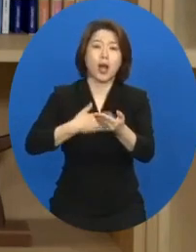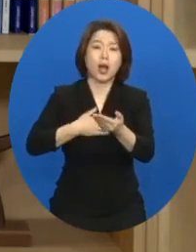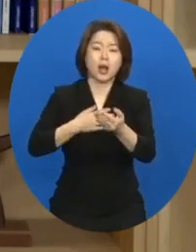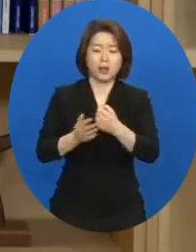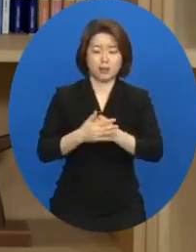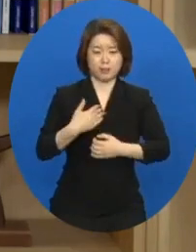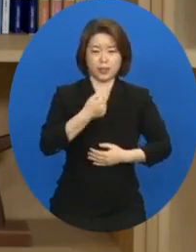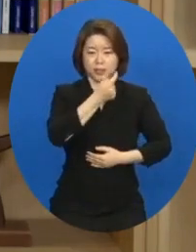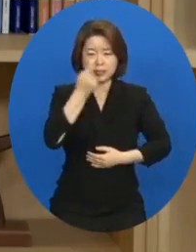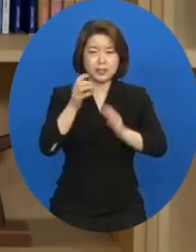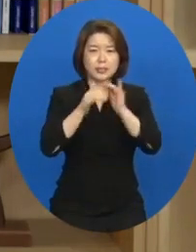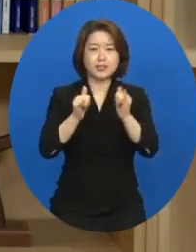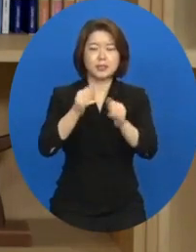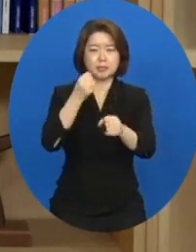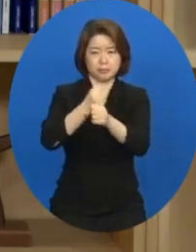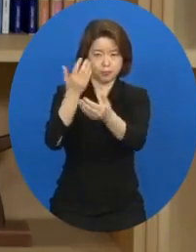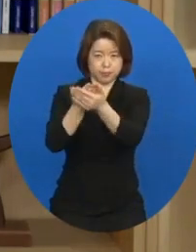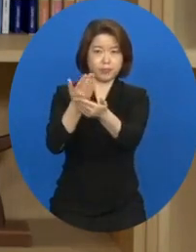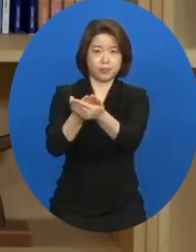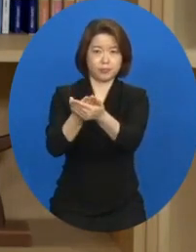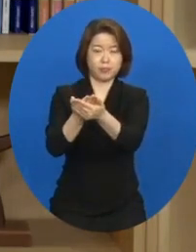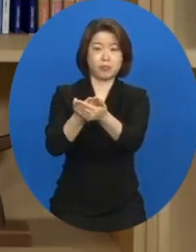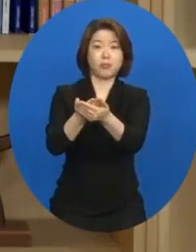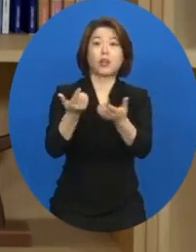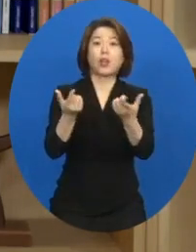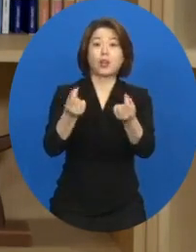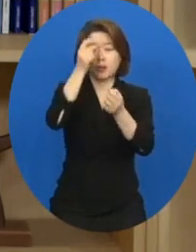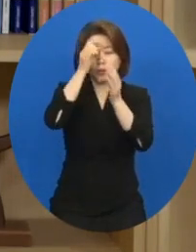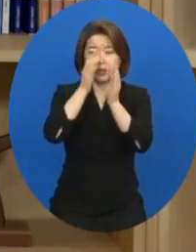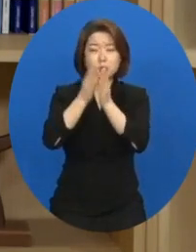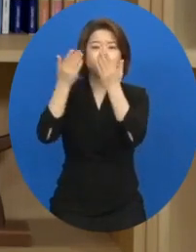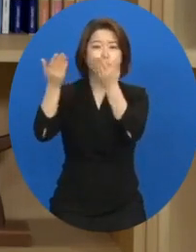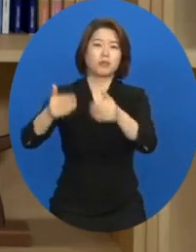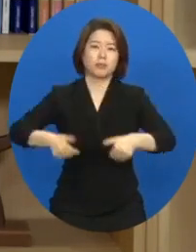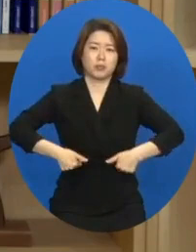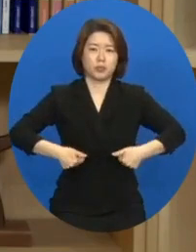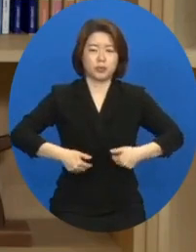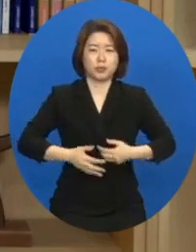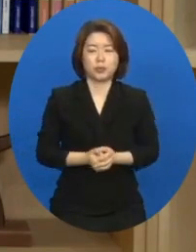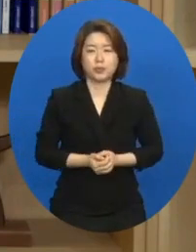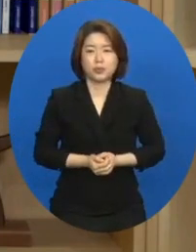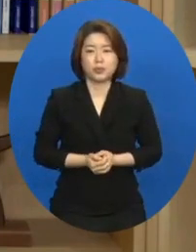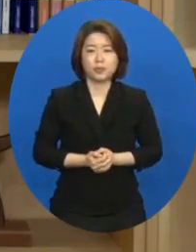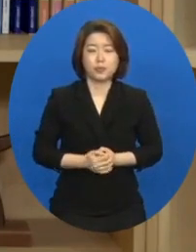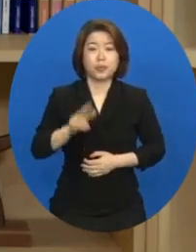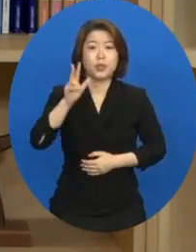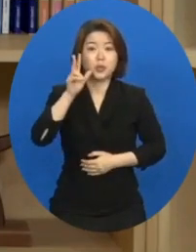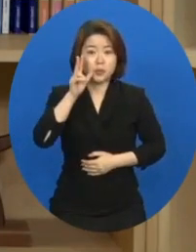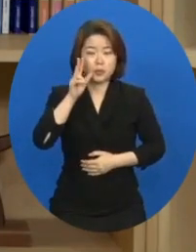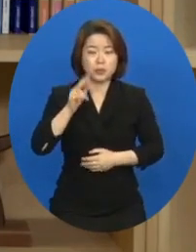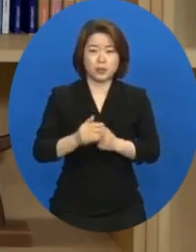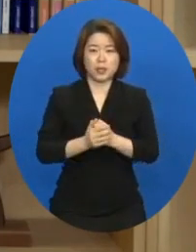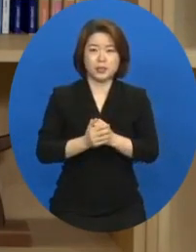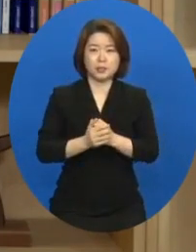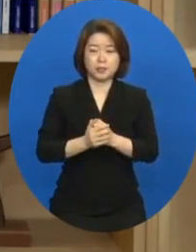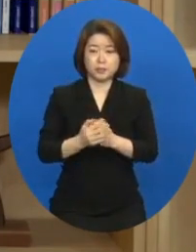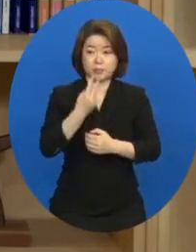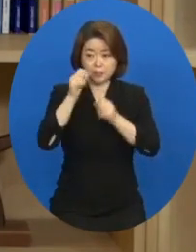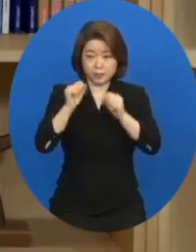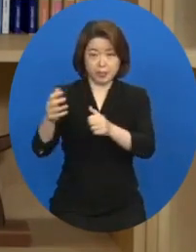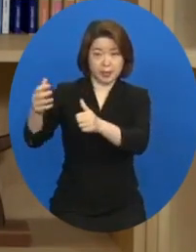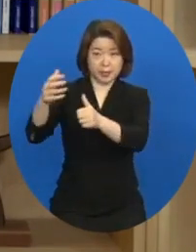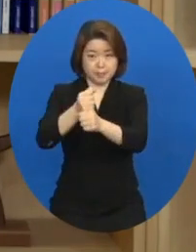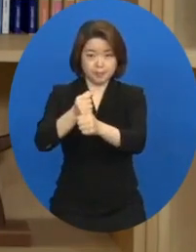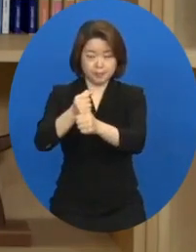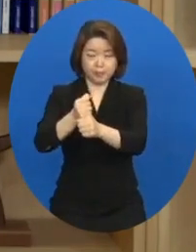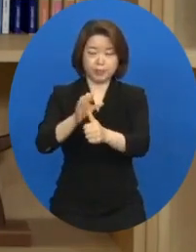증인으로 삼아 주세요 그렇게 기도하는 이게 필요합니다 여호수아는 생포한 그